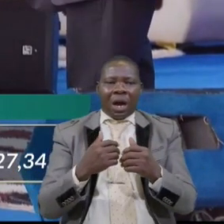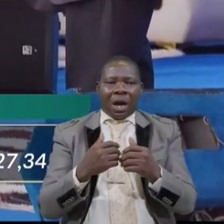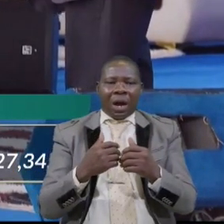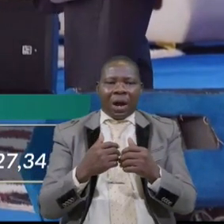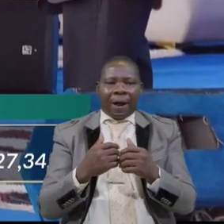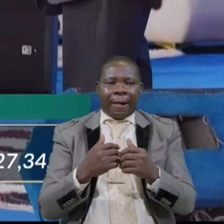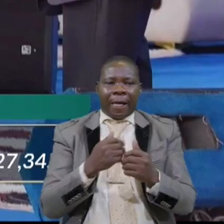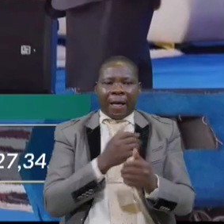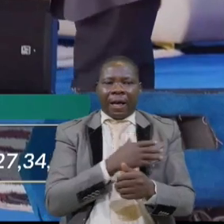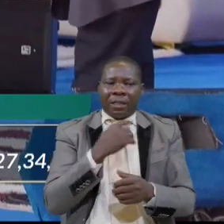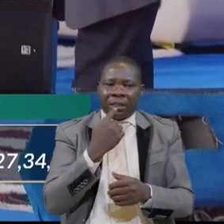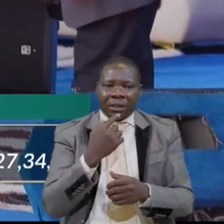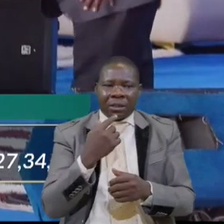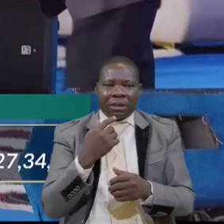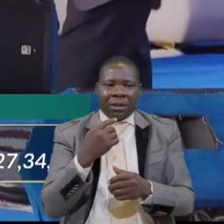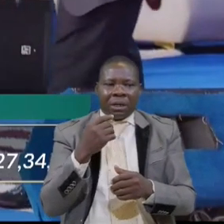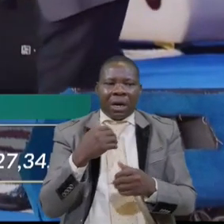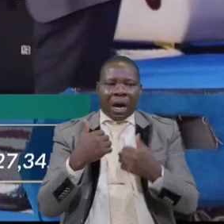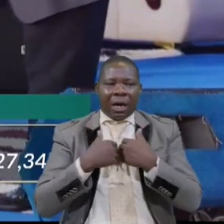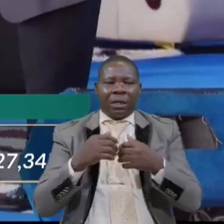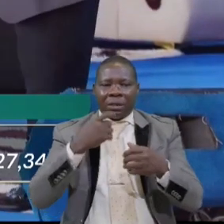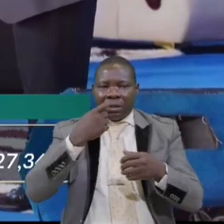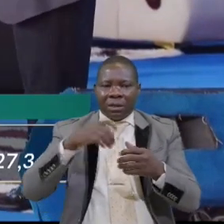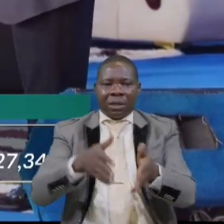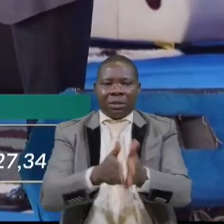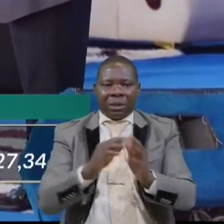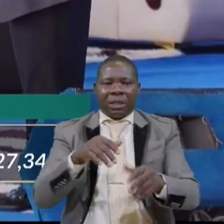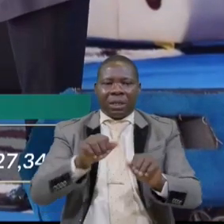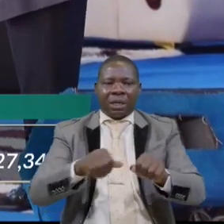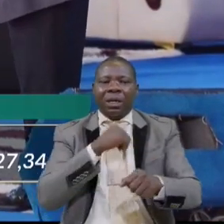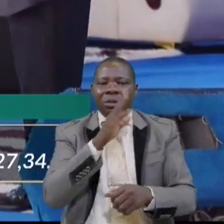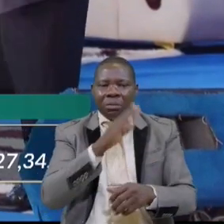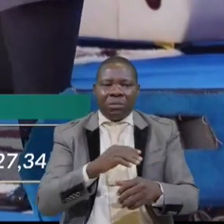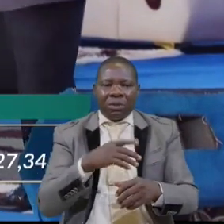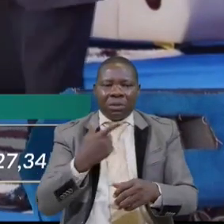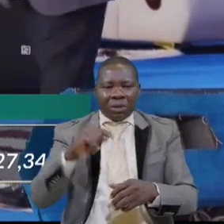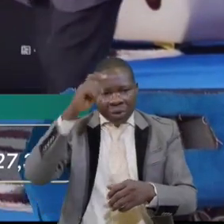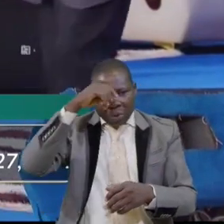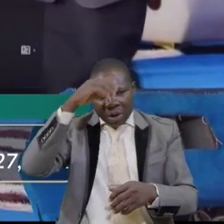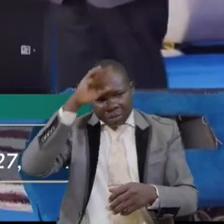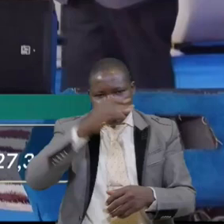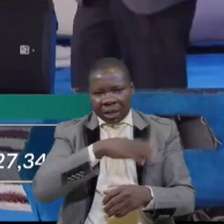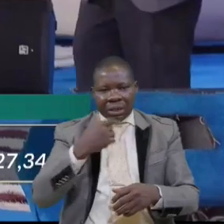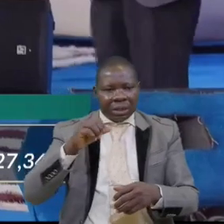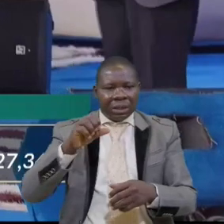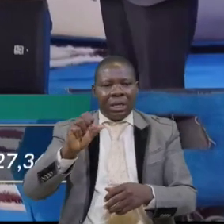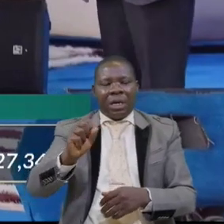magiciens et les devins ne sont pas capables de découvrir au roi.